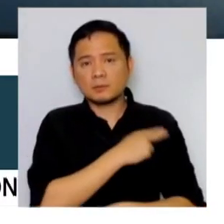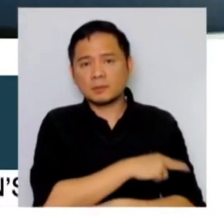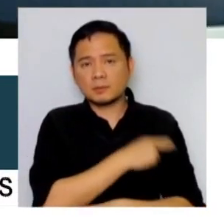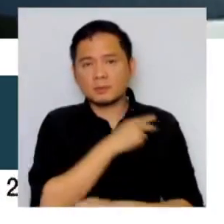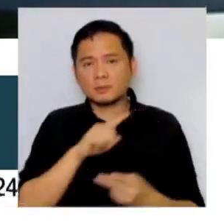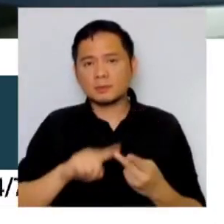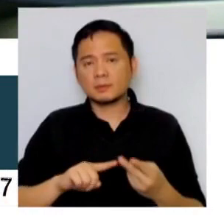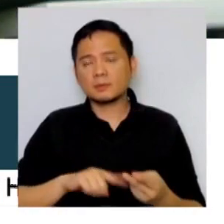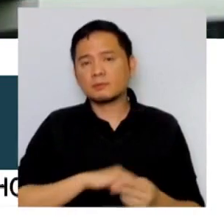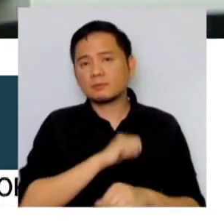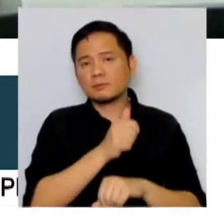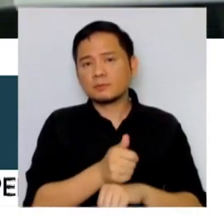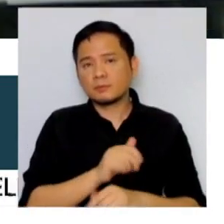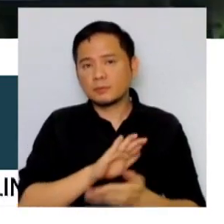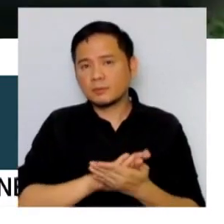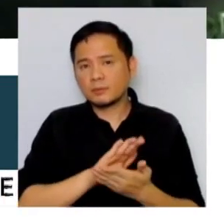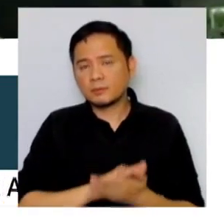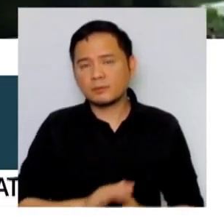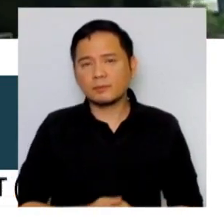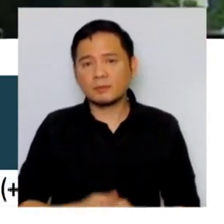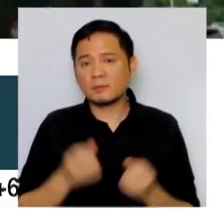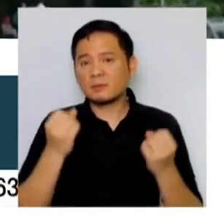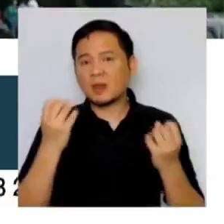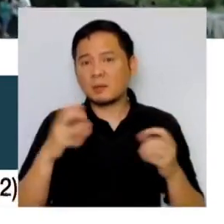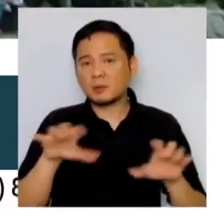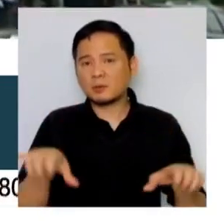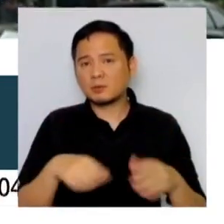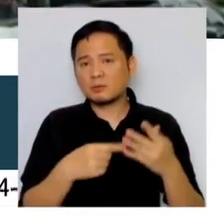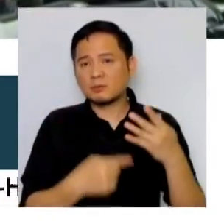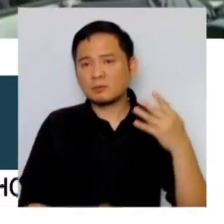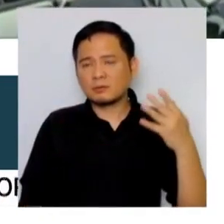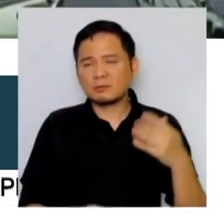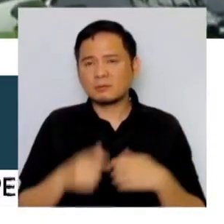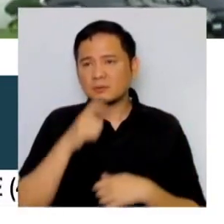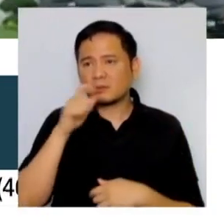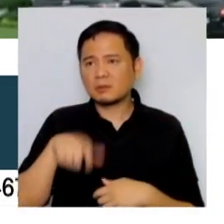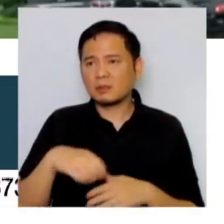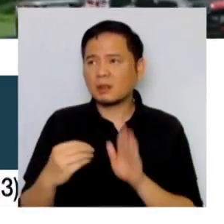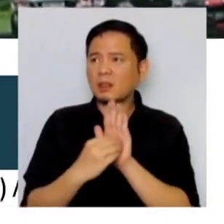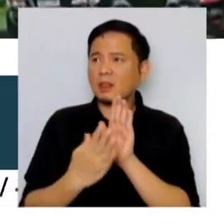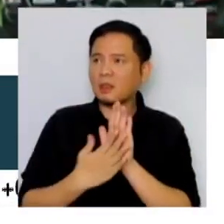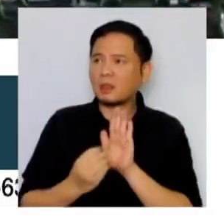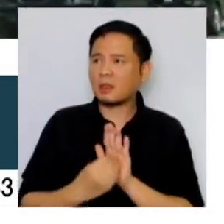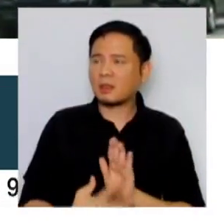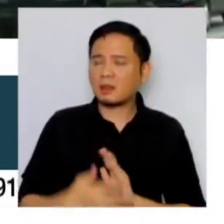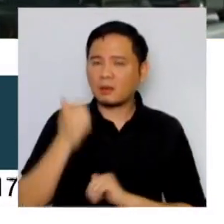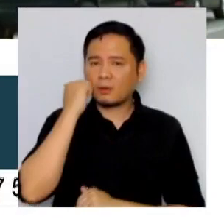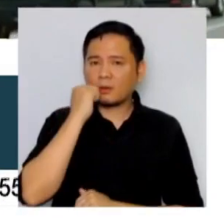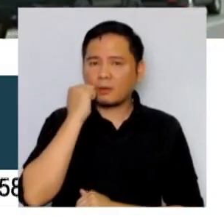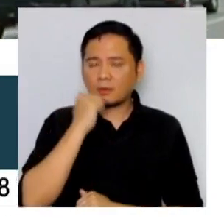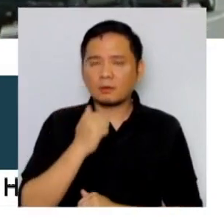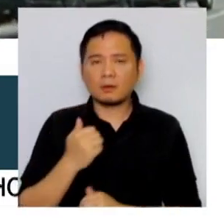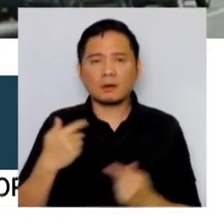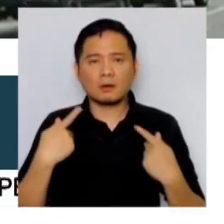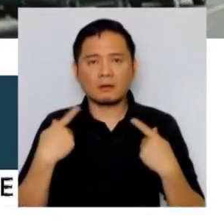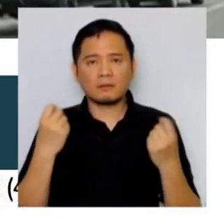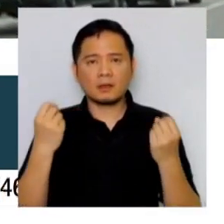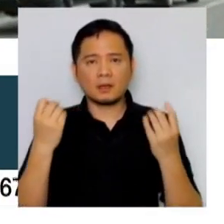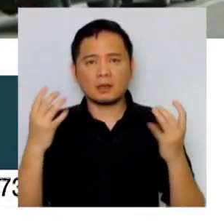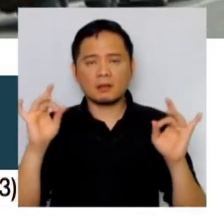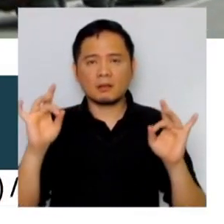umutang tayo ng umutang. Di na natin alam nga kung saan tayo pupunta ng pondo. Ang daming krisis ngayon tayong kinakaharap.